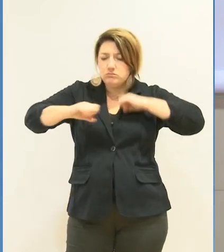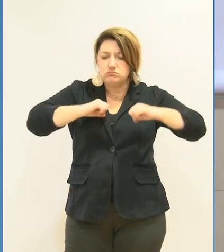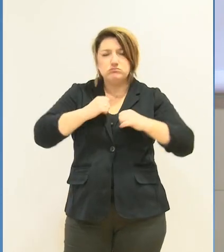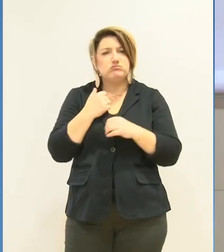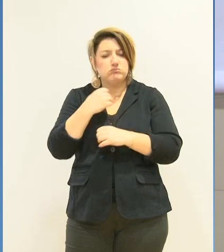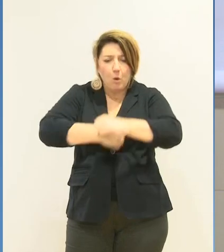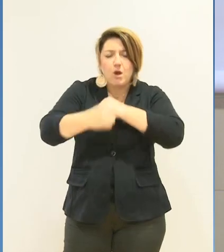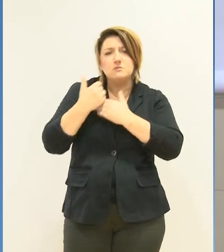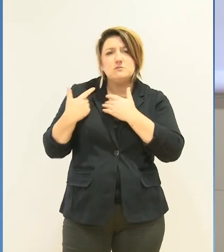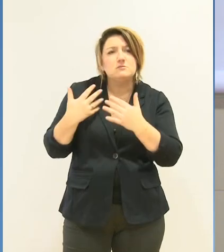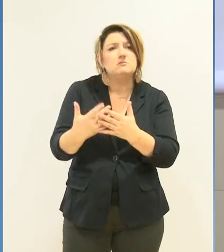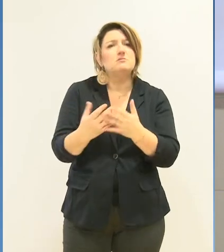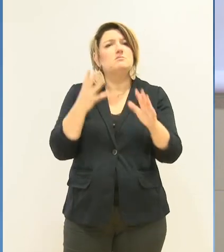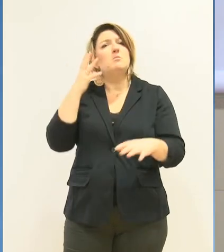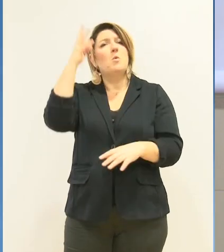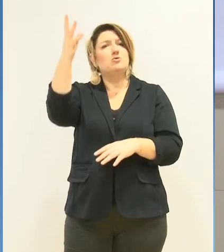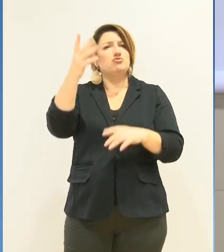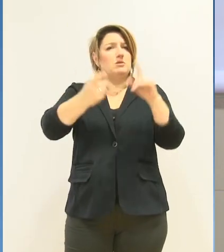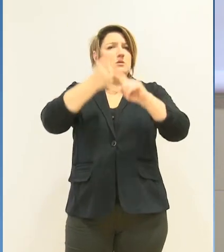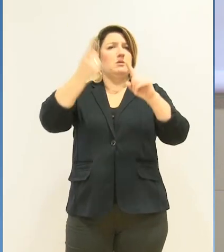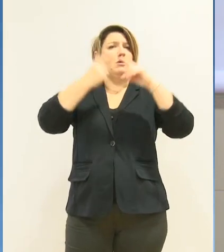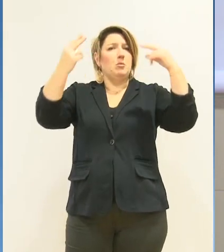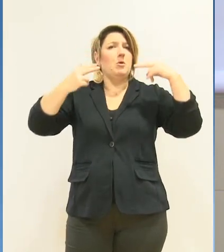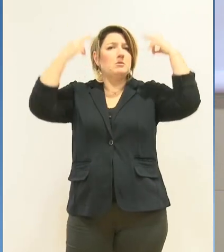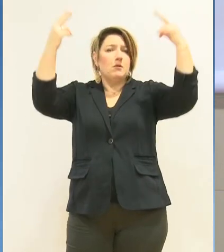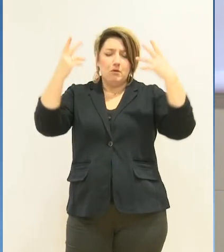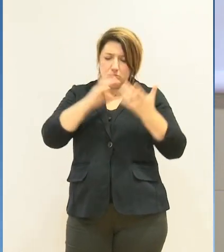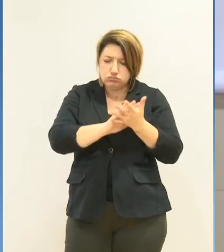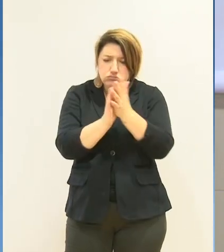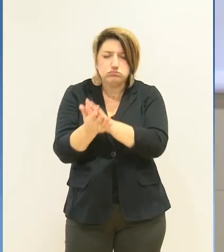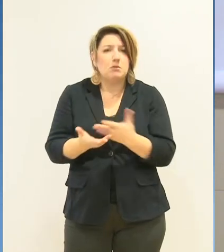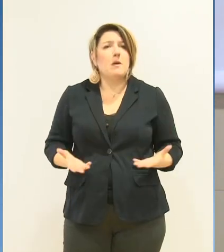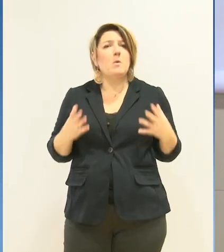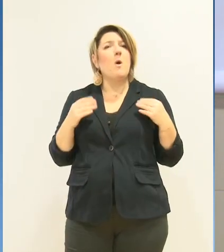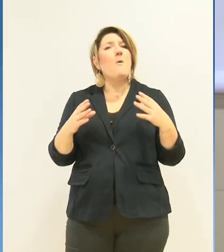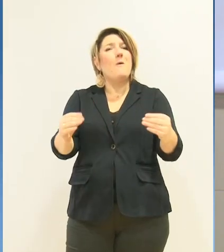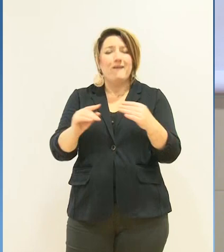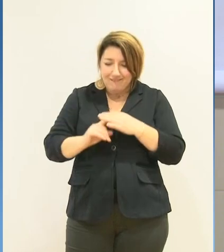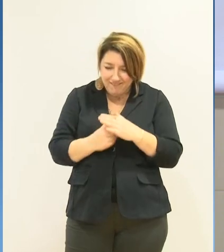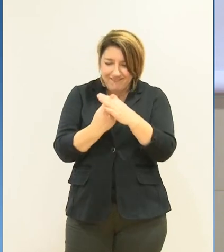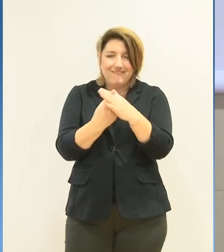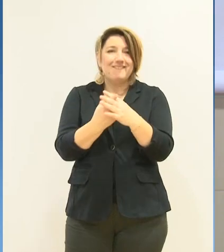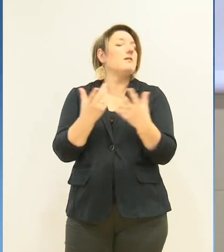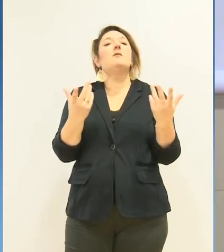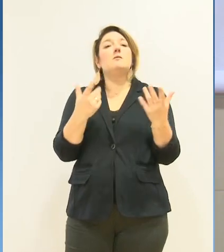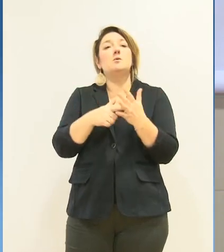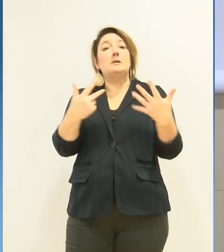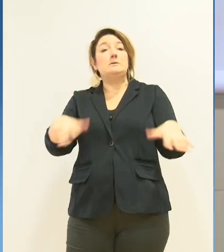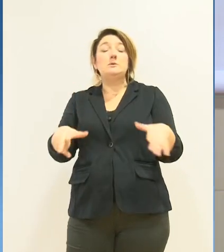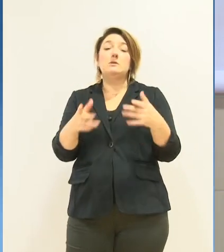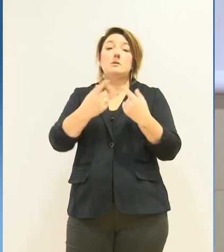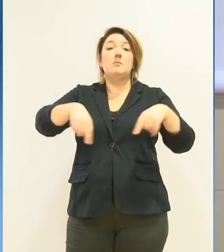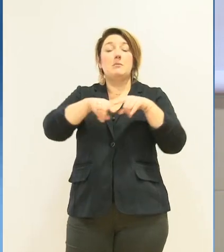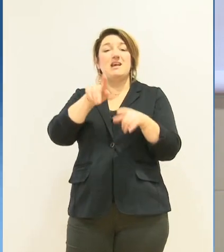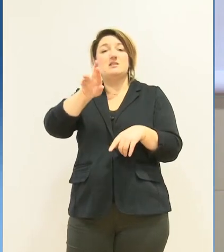courageuse en lançant ce projet d'ampleur qui se concrétise aujourd'hui des travaux importants ont débuté en 2018 sur la place grenette et